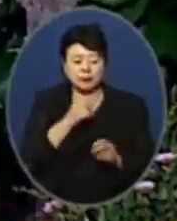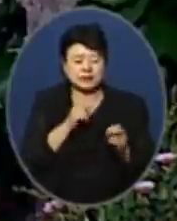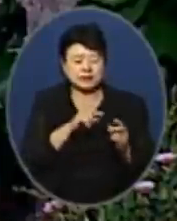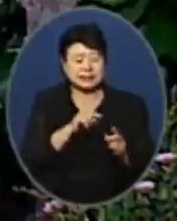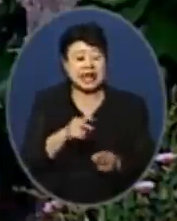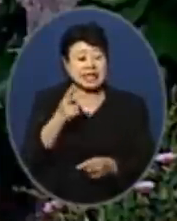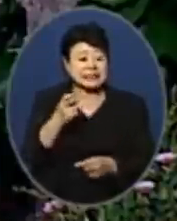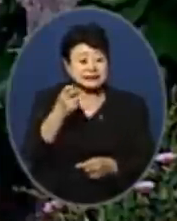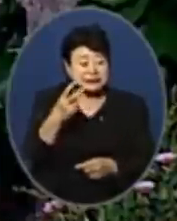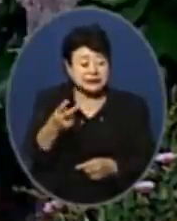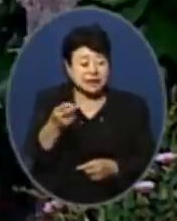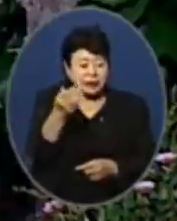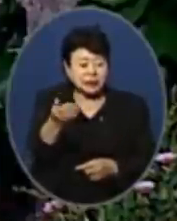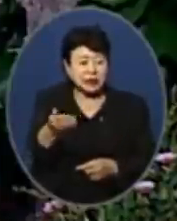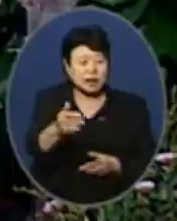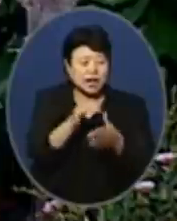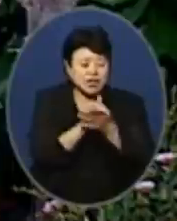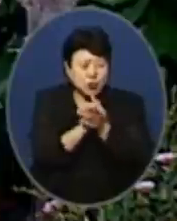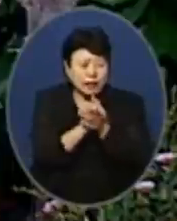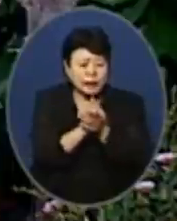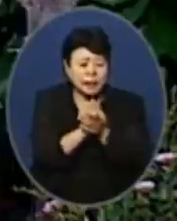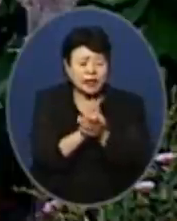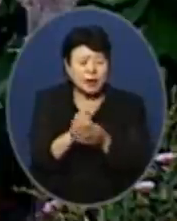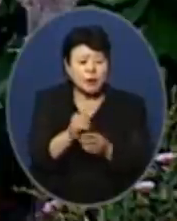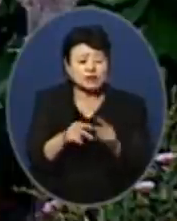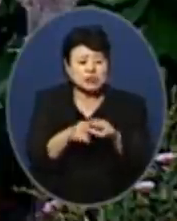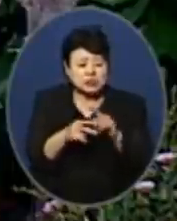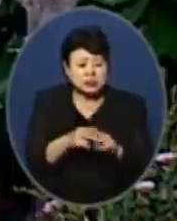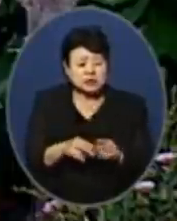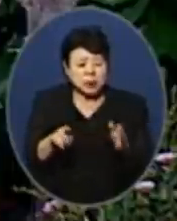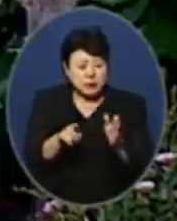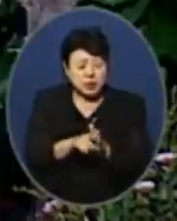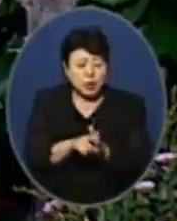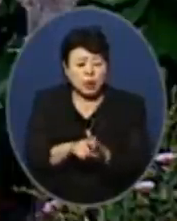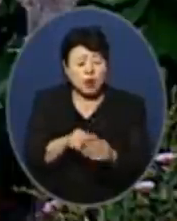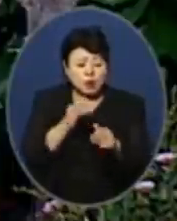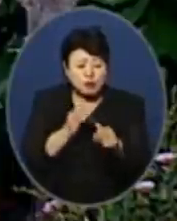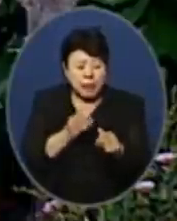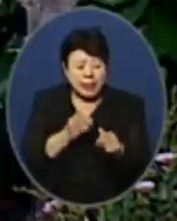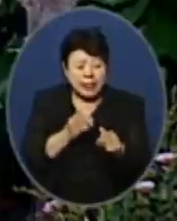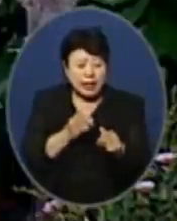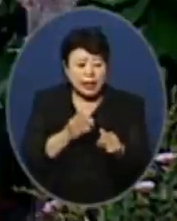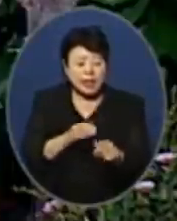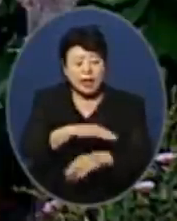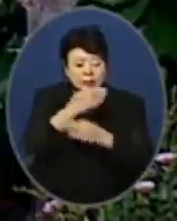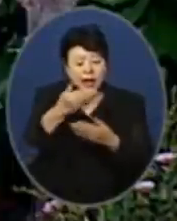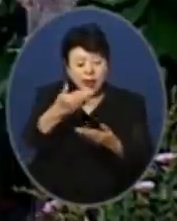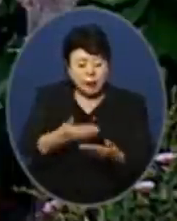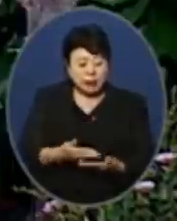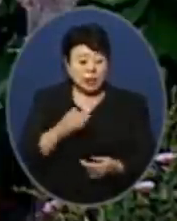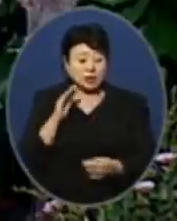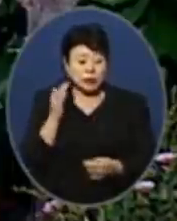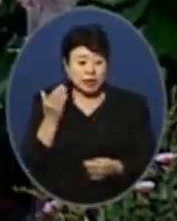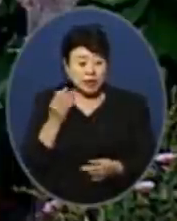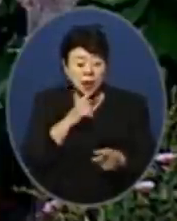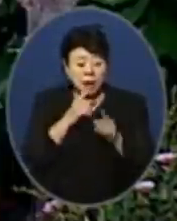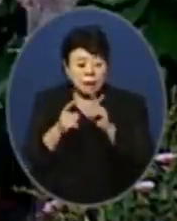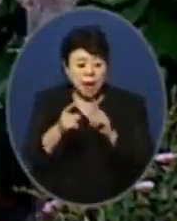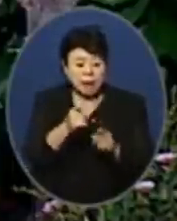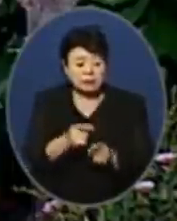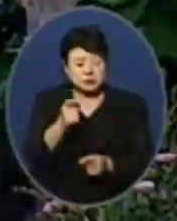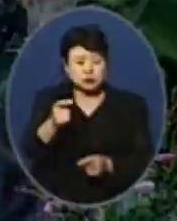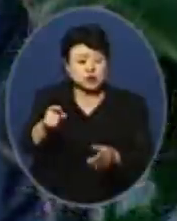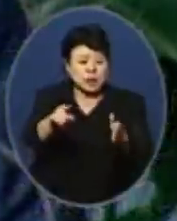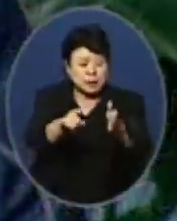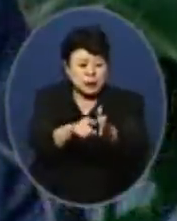21장 22절에 너희가 기도할 때 무엇이든지 믿고 구하는 것은 다 받으리라고 하는 말씀을